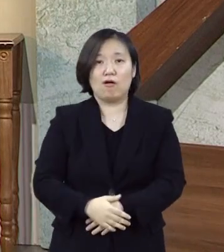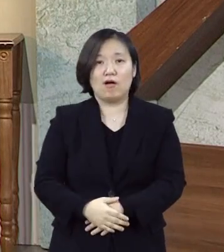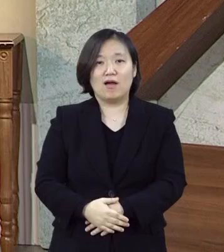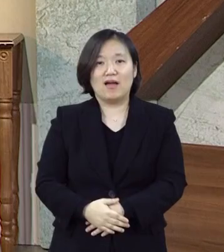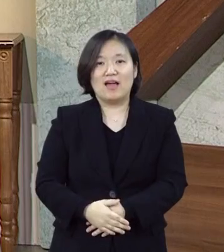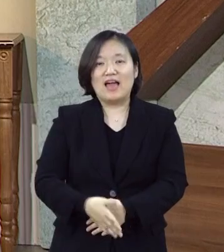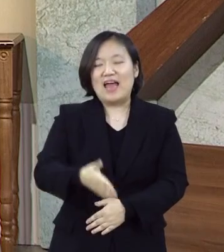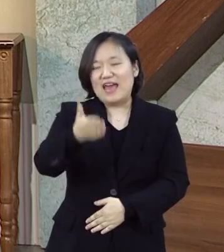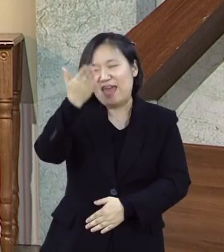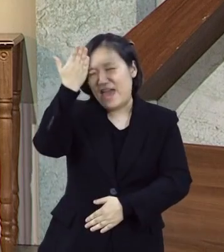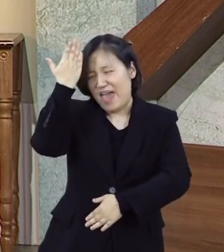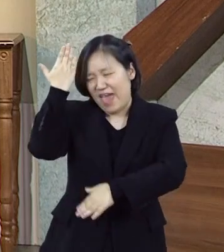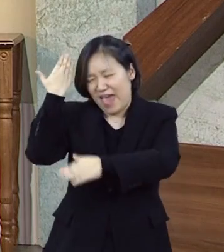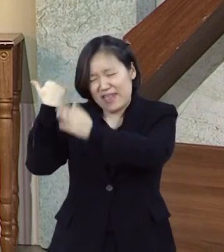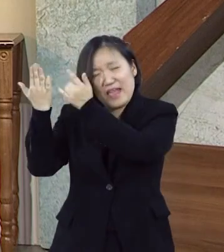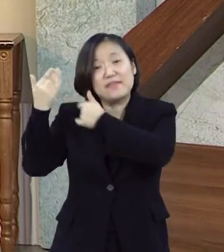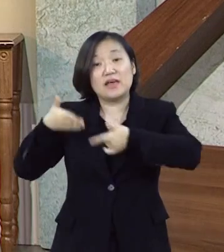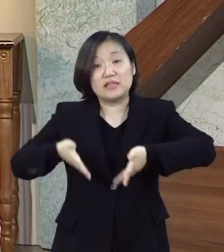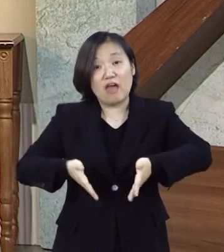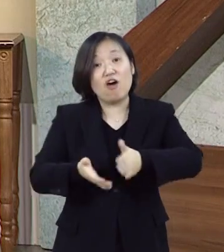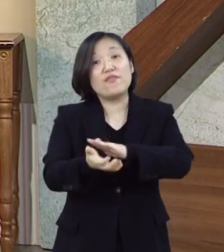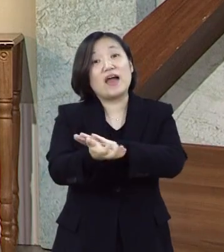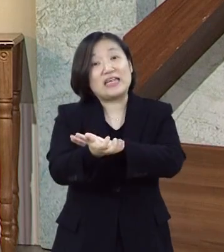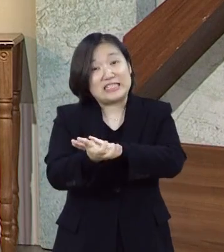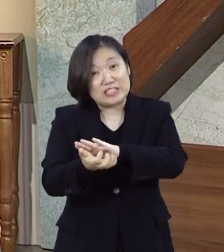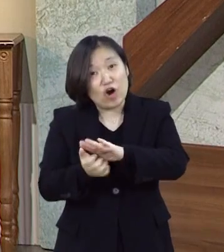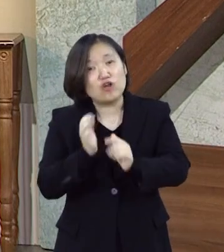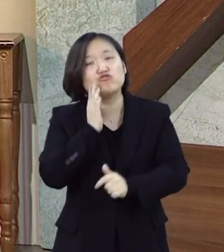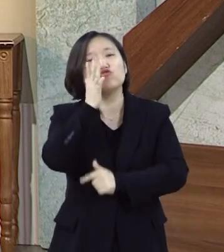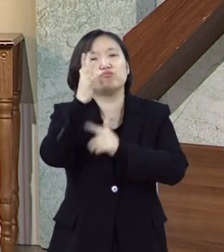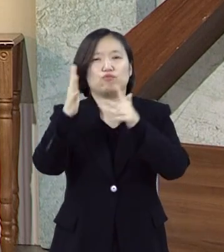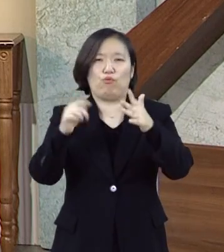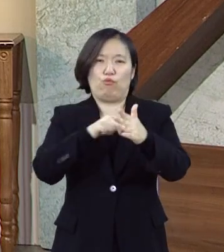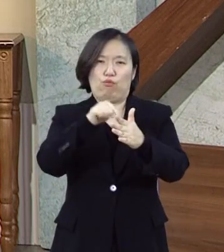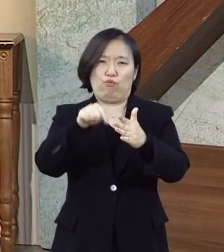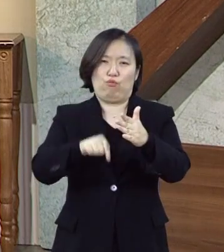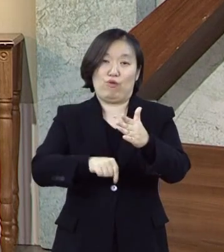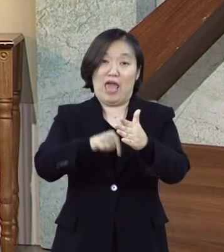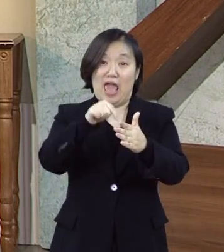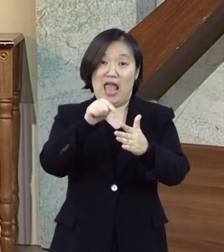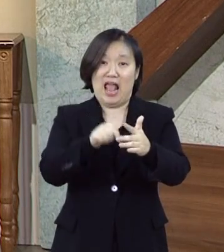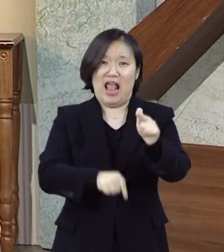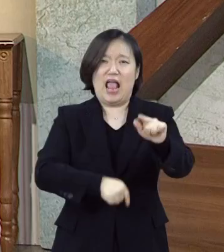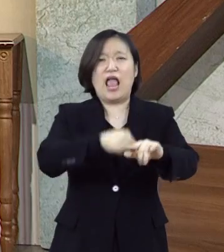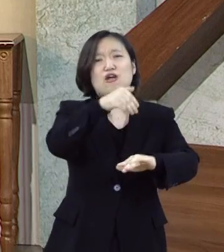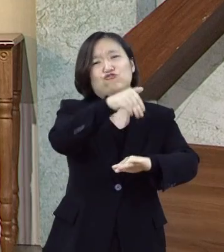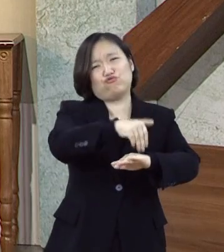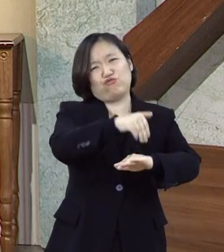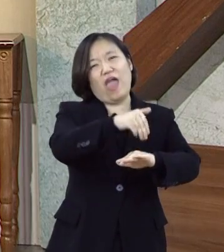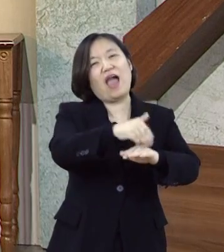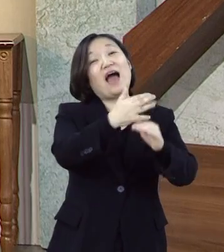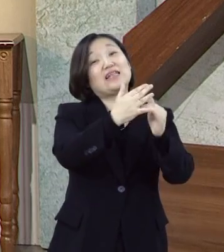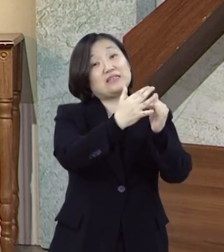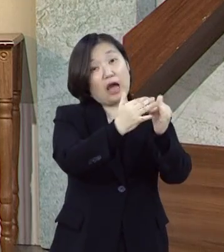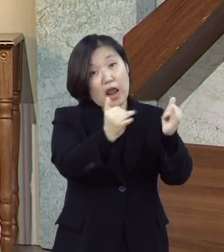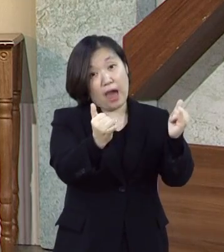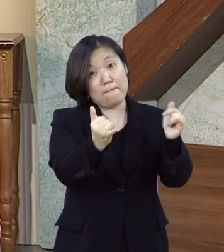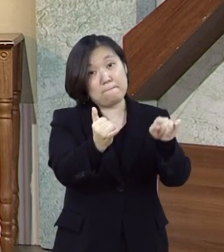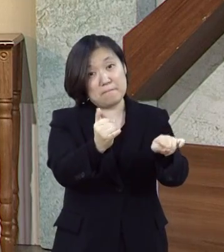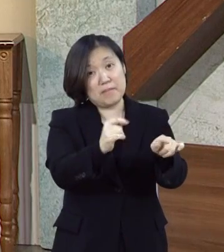머나먼 과거 전생에 이 숲속에서 수행하던 한 수행자가 있었다. 이 수행자는 나무